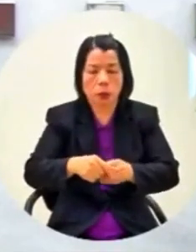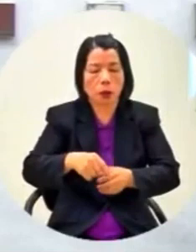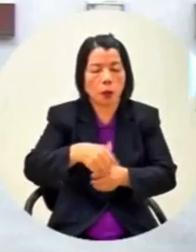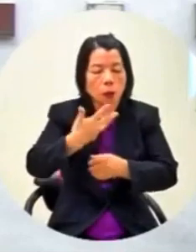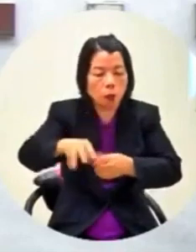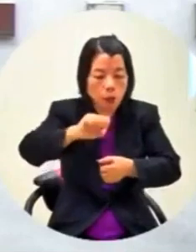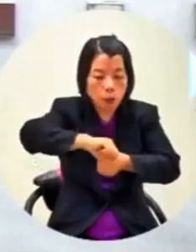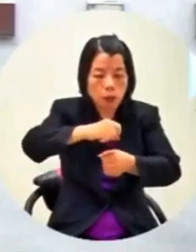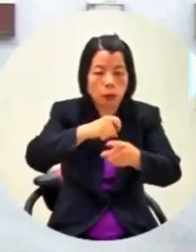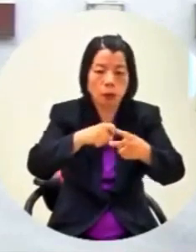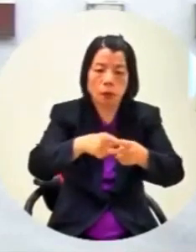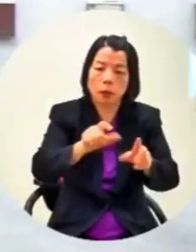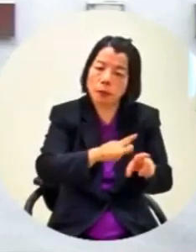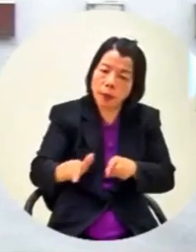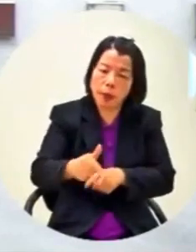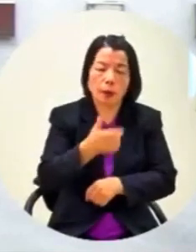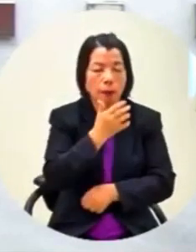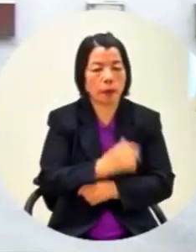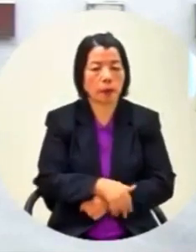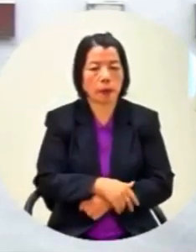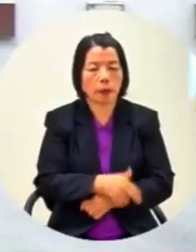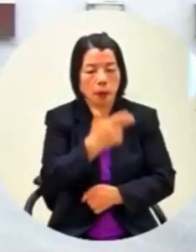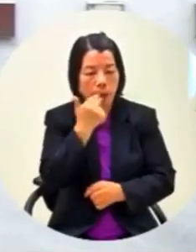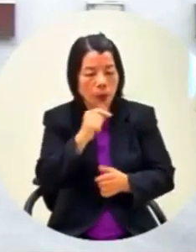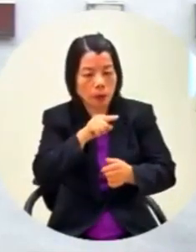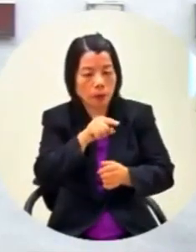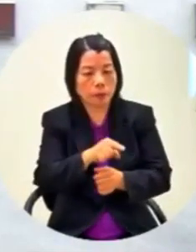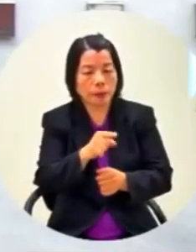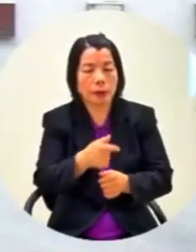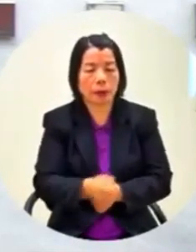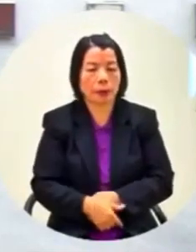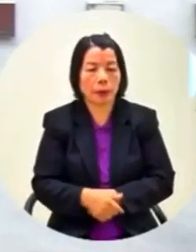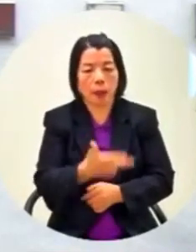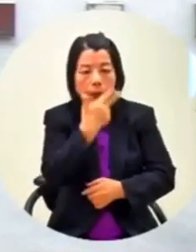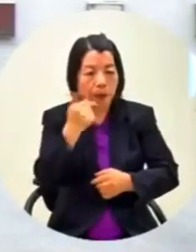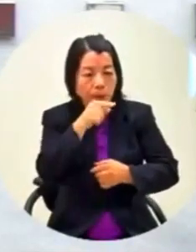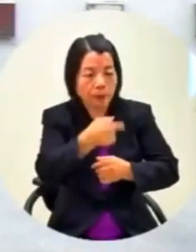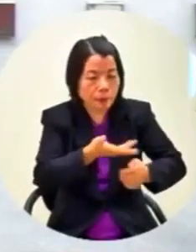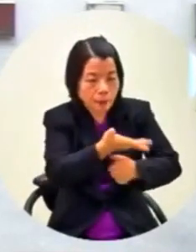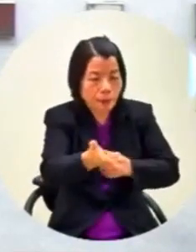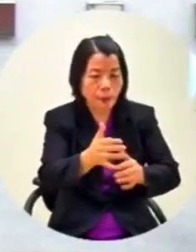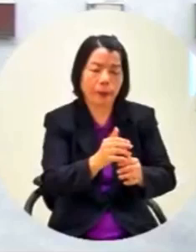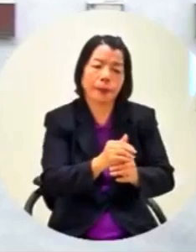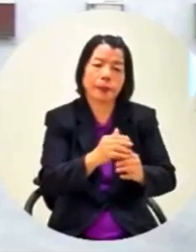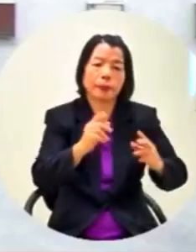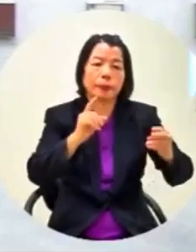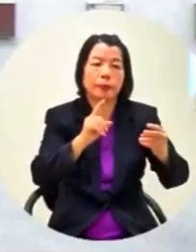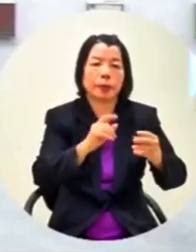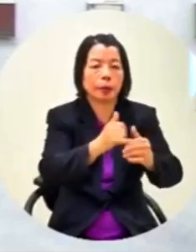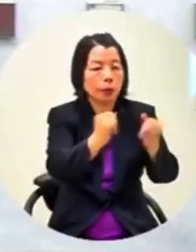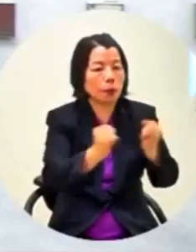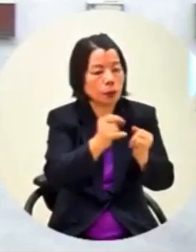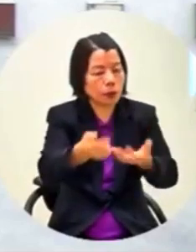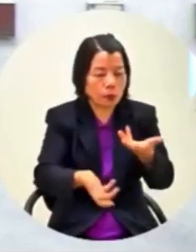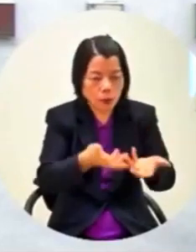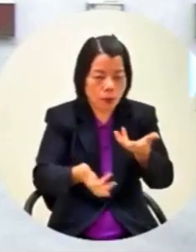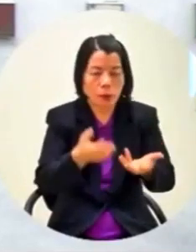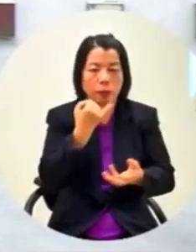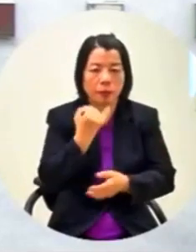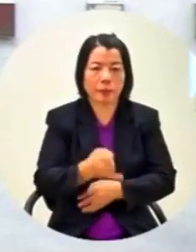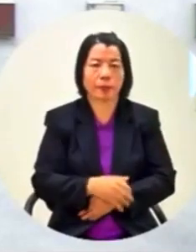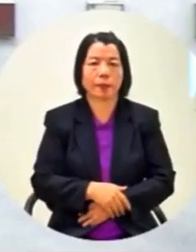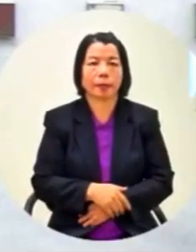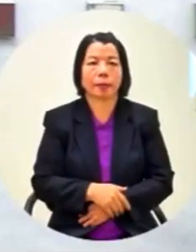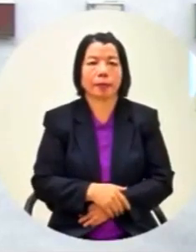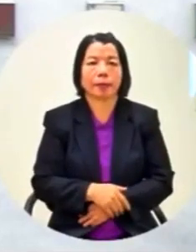家庭主妇以及民众烹调食用，发展水产品以及品宅经济，积极辅导本